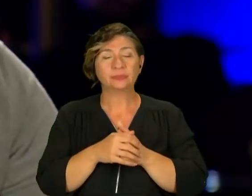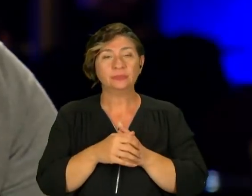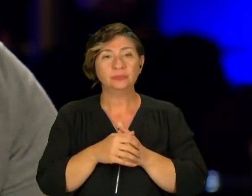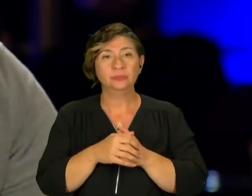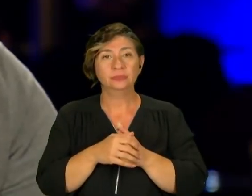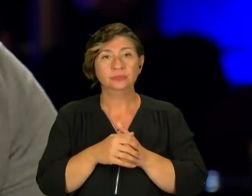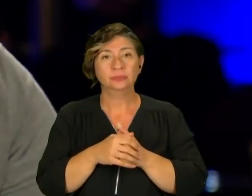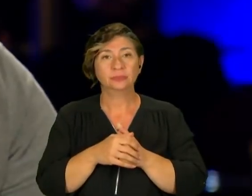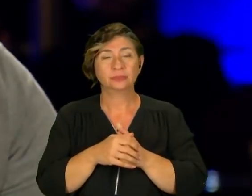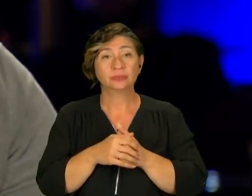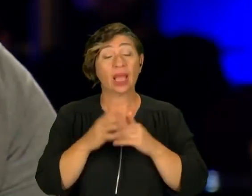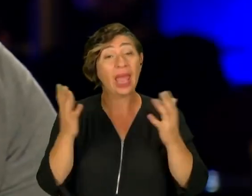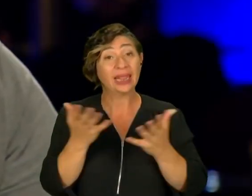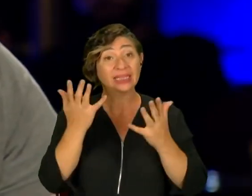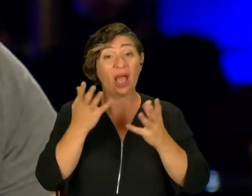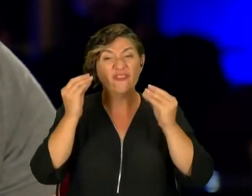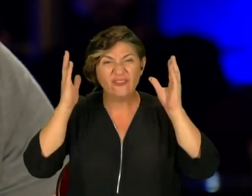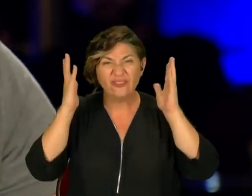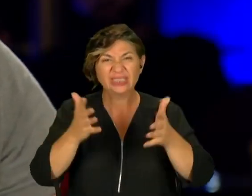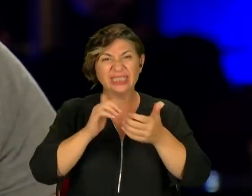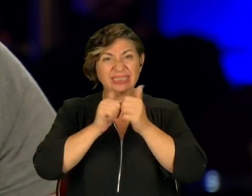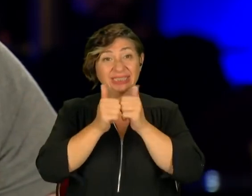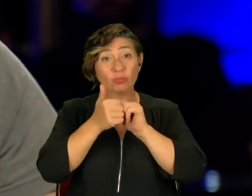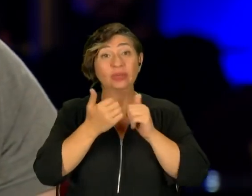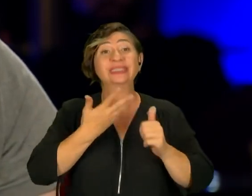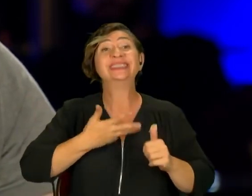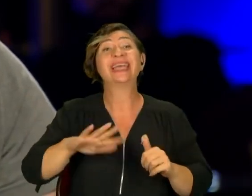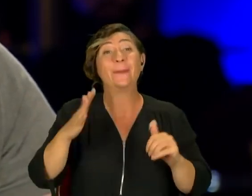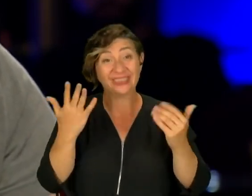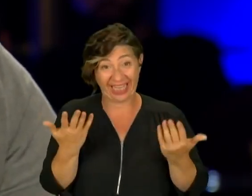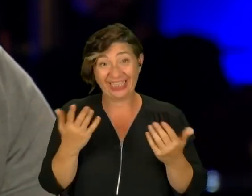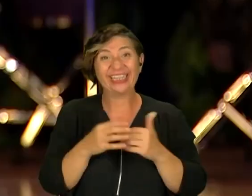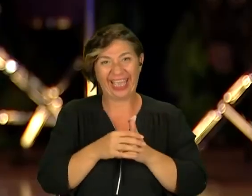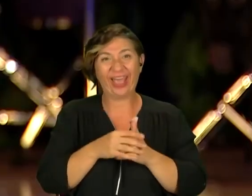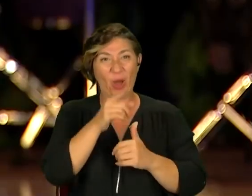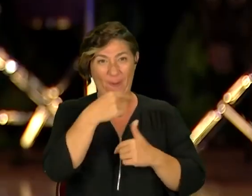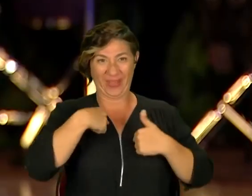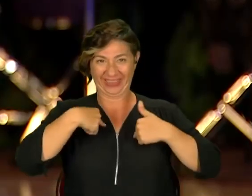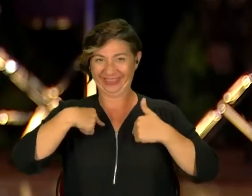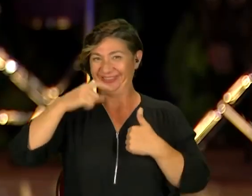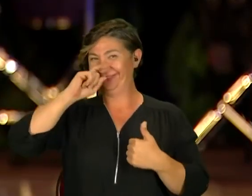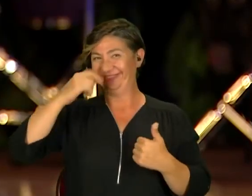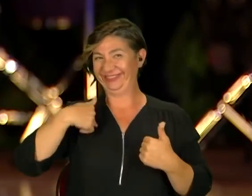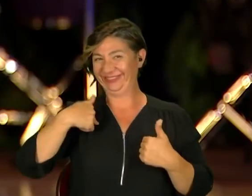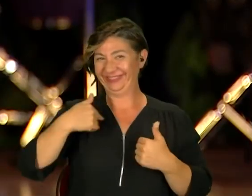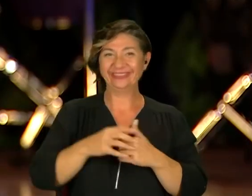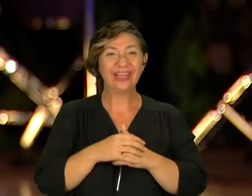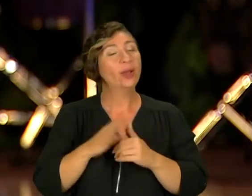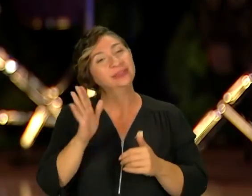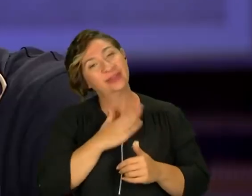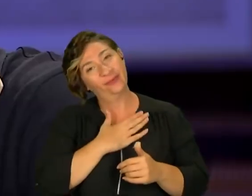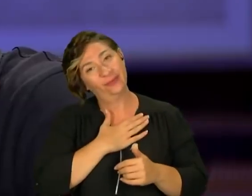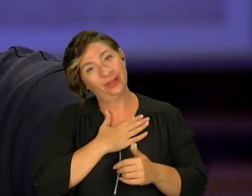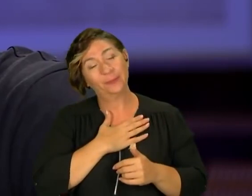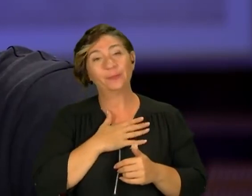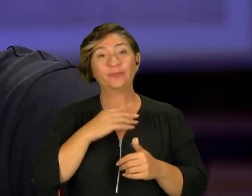fazlasıyla. Her ne kadar aşırı sporu fazla sevmesek de o benim salağım o konuda. Yok